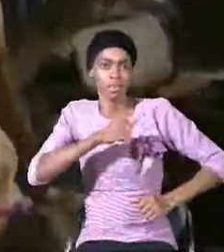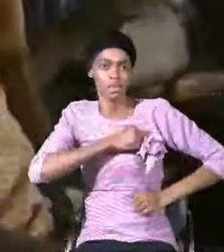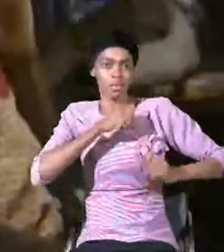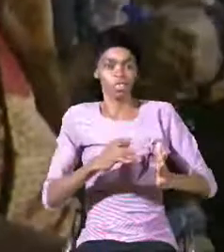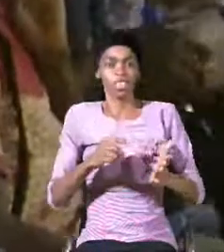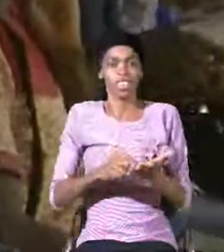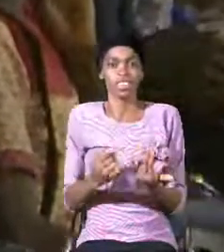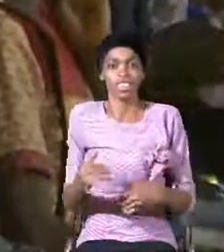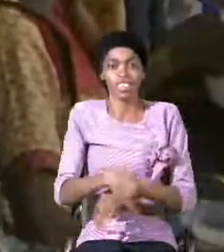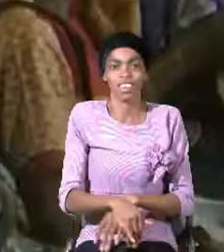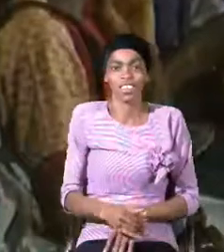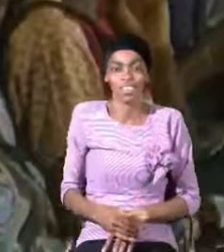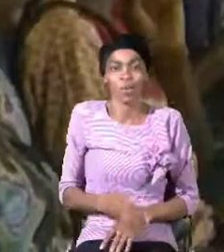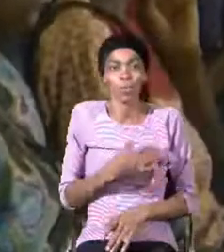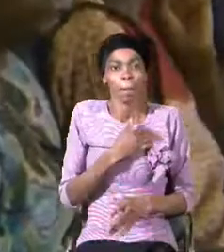soldat.